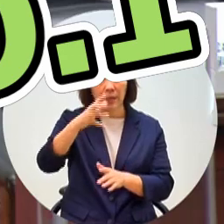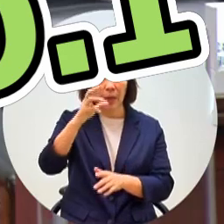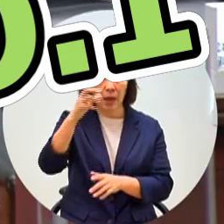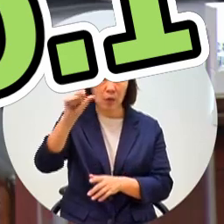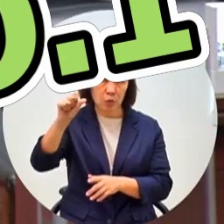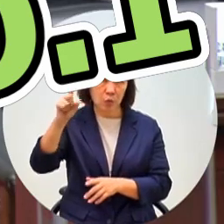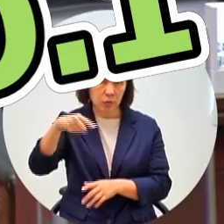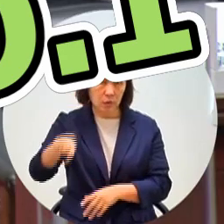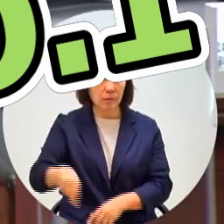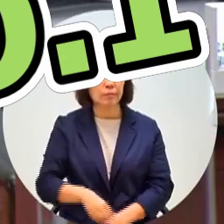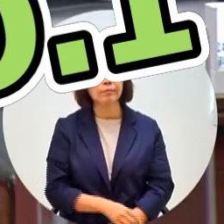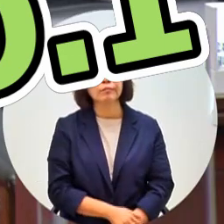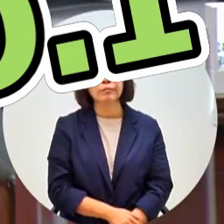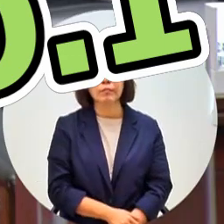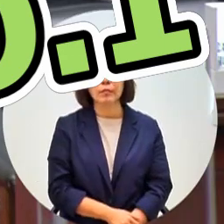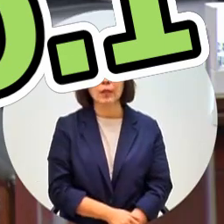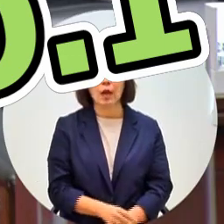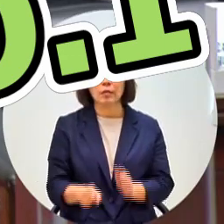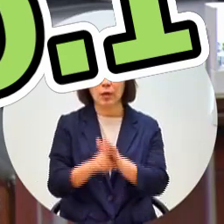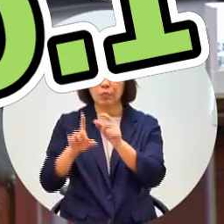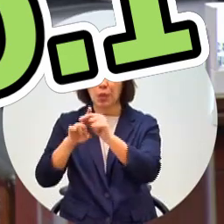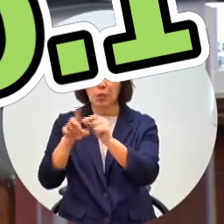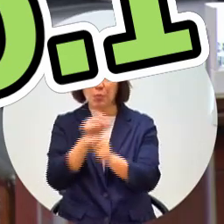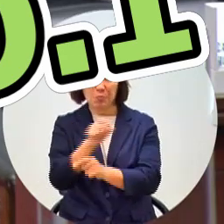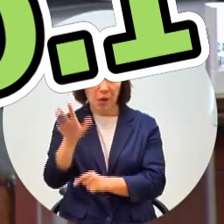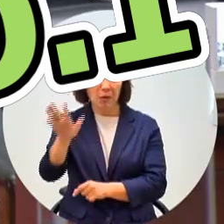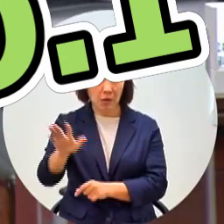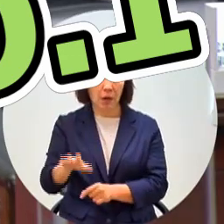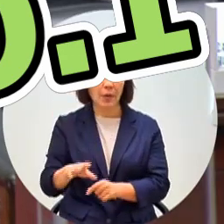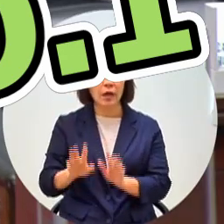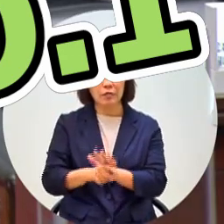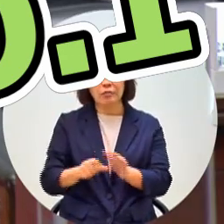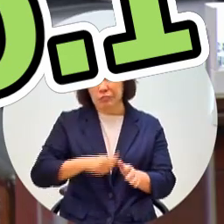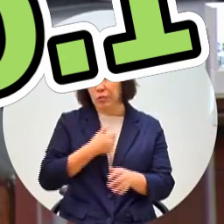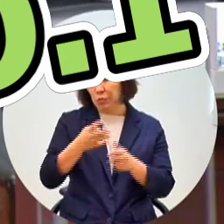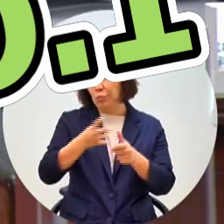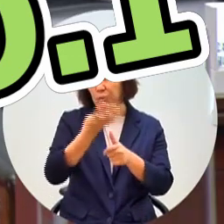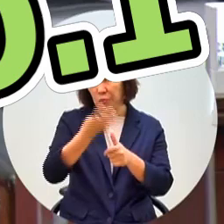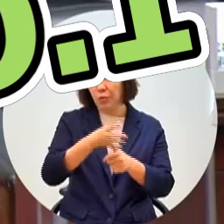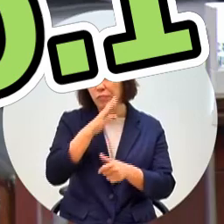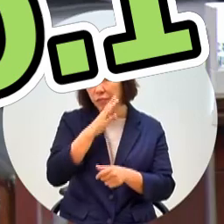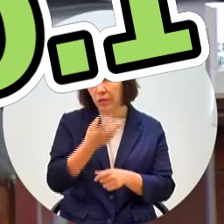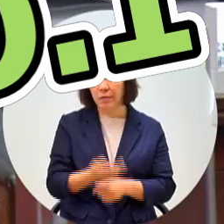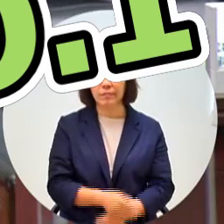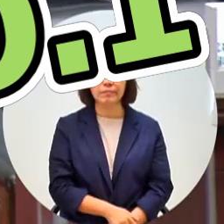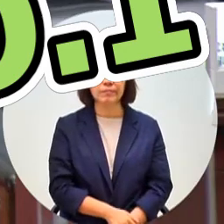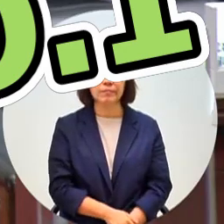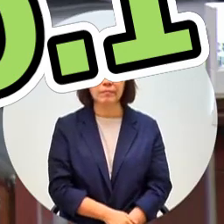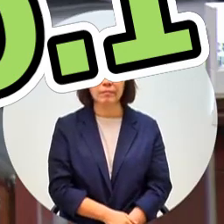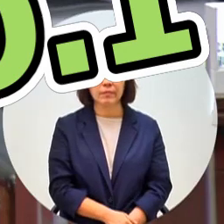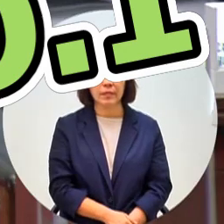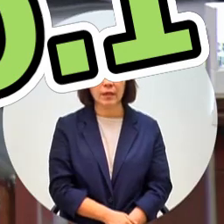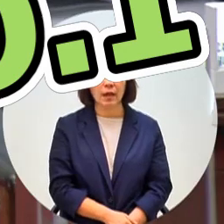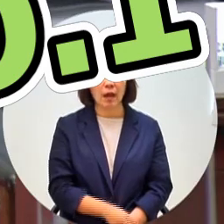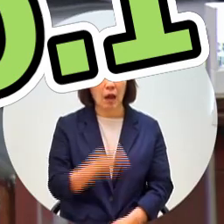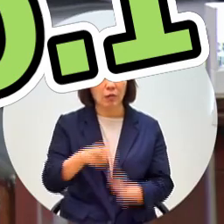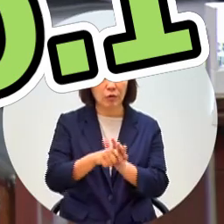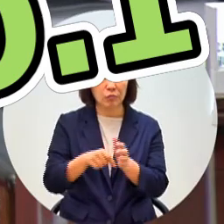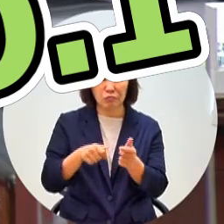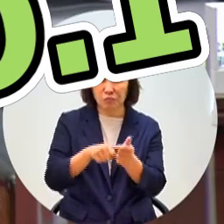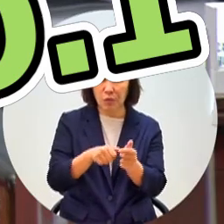6805名，已经赢过台中了，现在真的是第四名了。难道你还要追到北